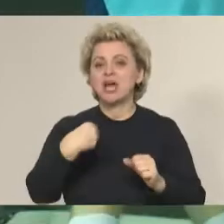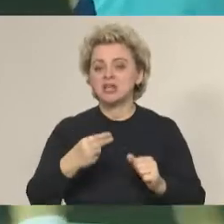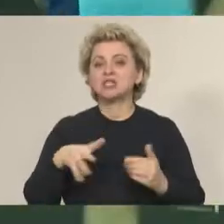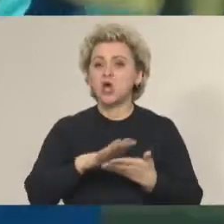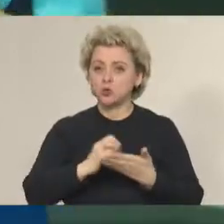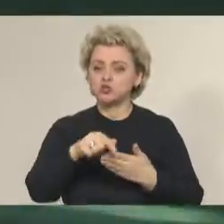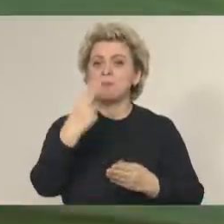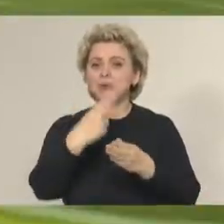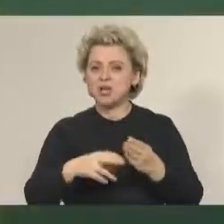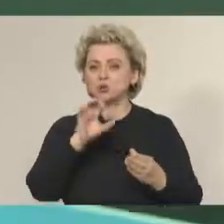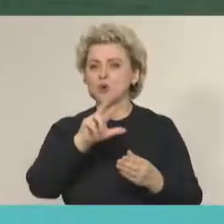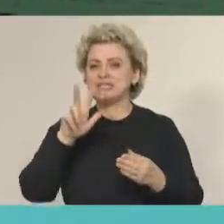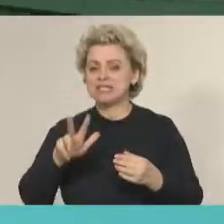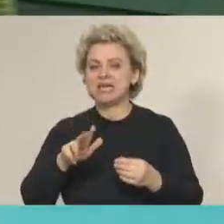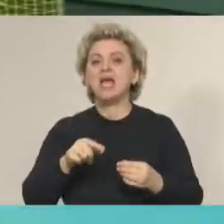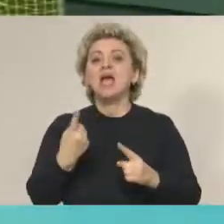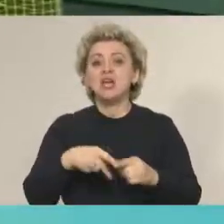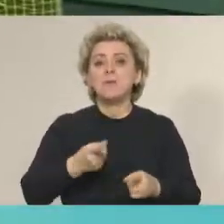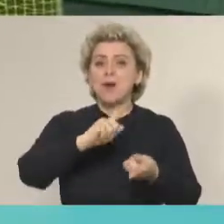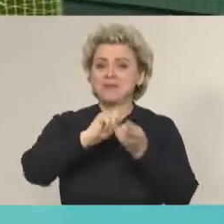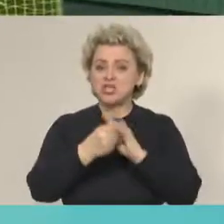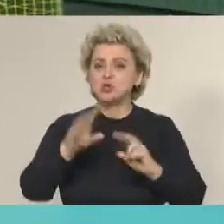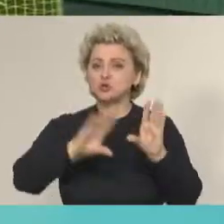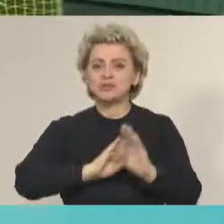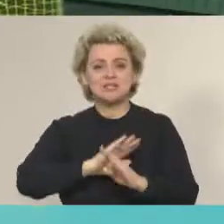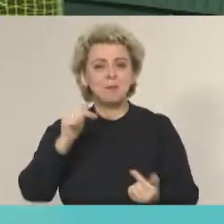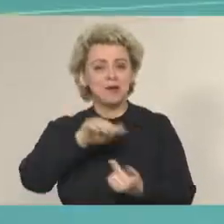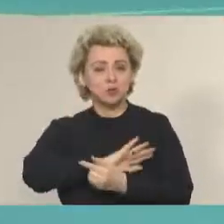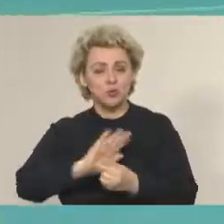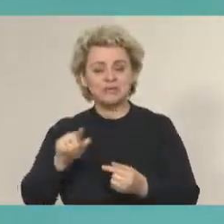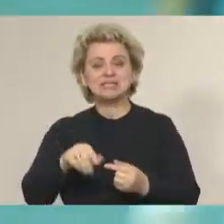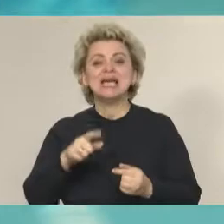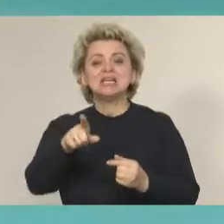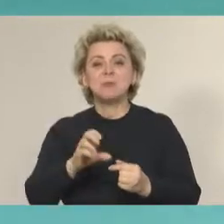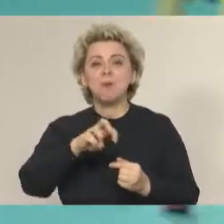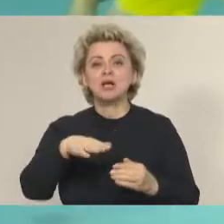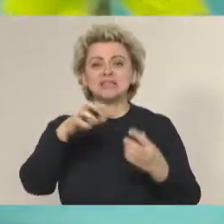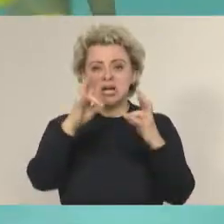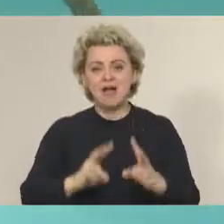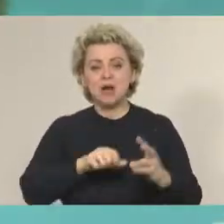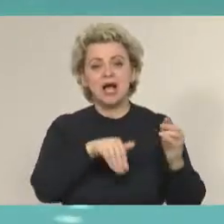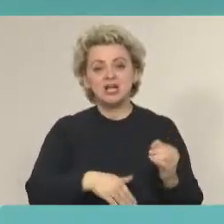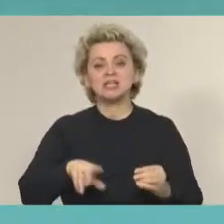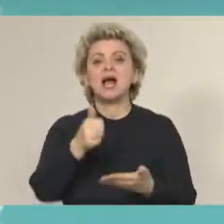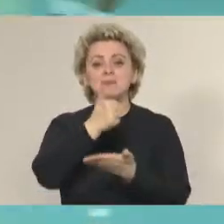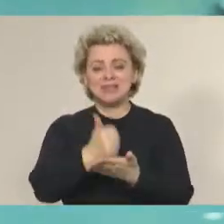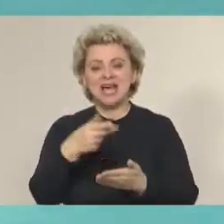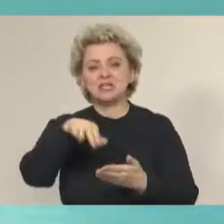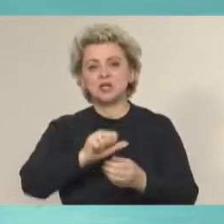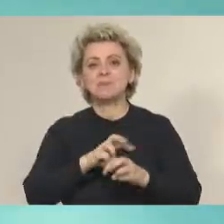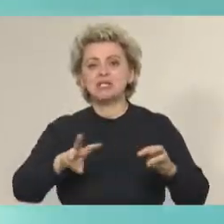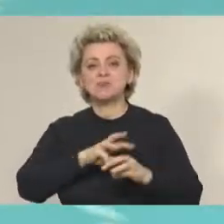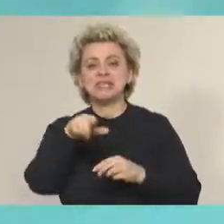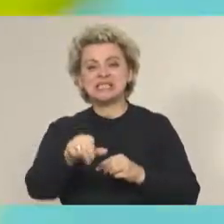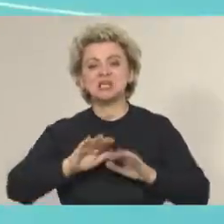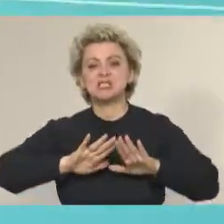сбой. Проиграли 0-3. Обжалованию счет не подлежит. Несмотря на старую травму колена, капитан команды правительства, замминистра